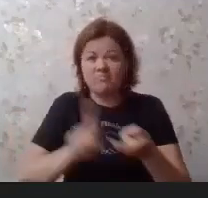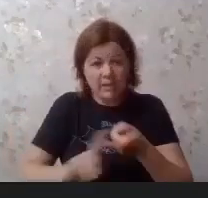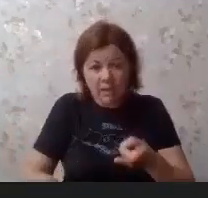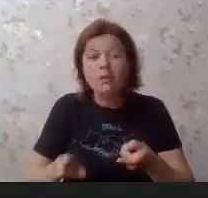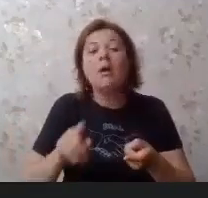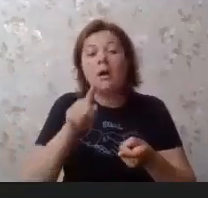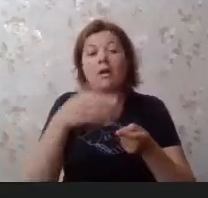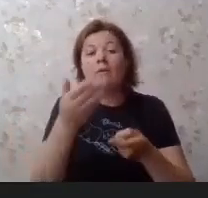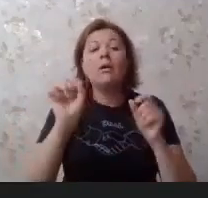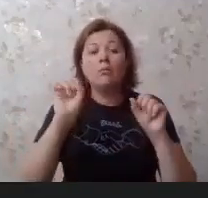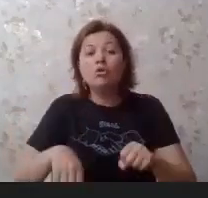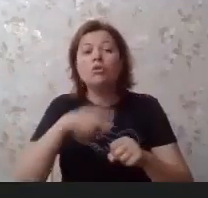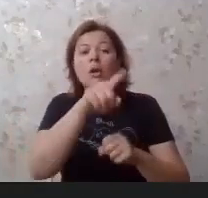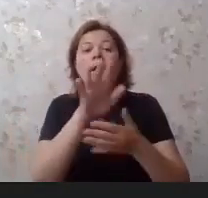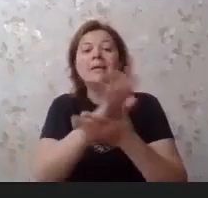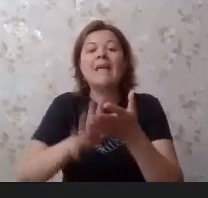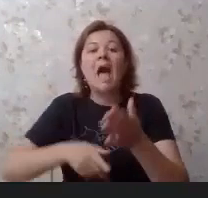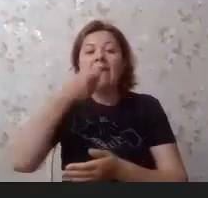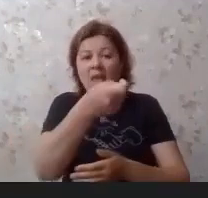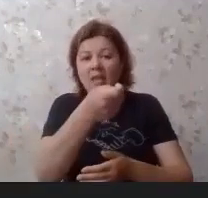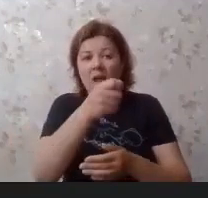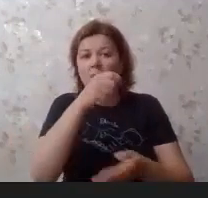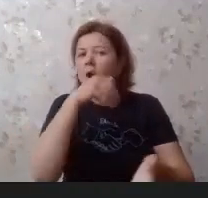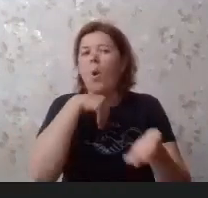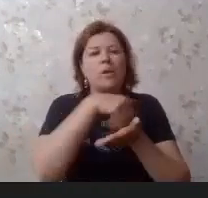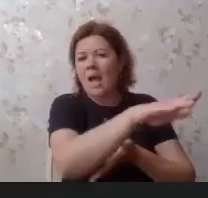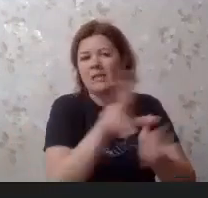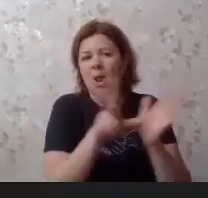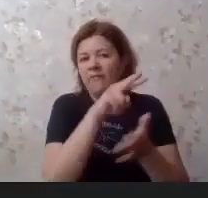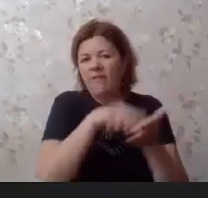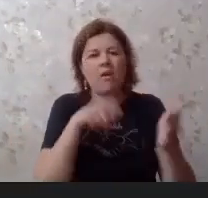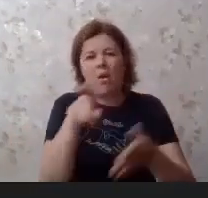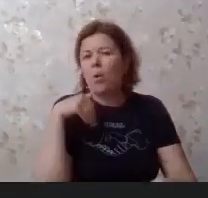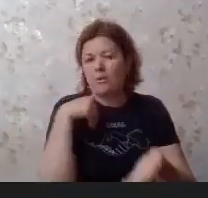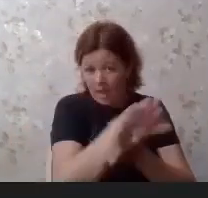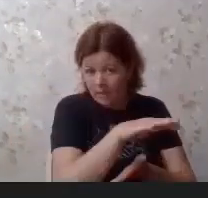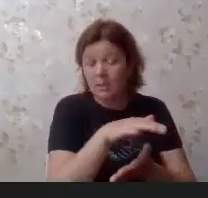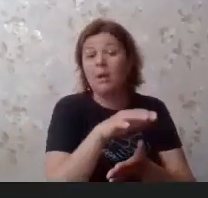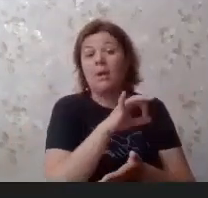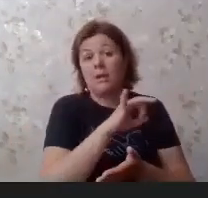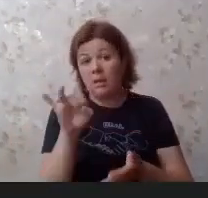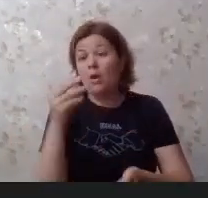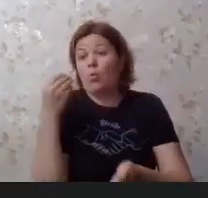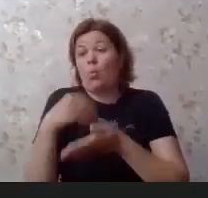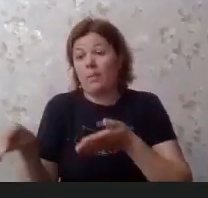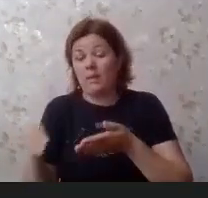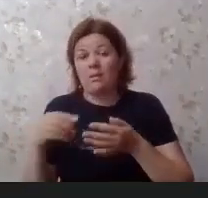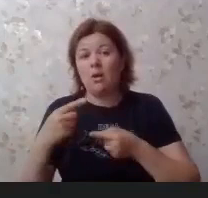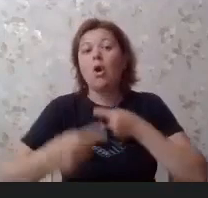отзыве сертификата, то есть отказаться от него, и купить, так сказать, приобрести его более традиционным